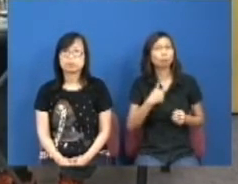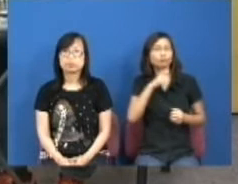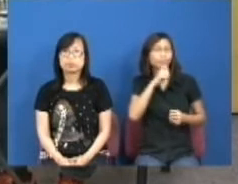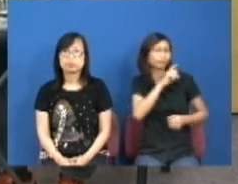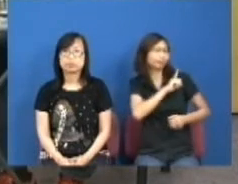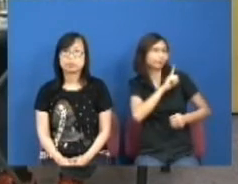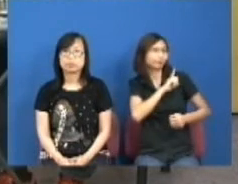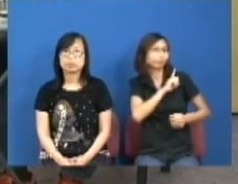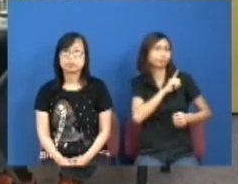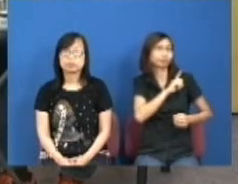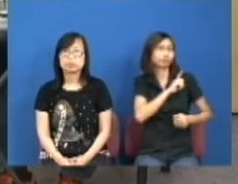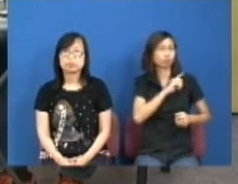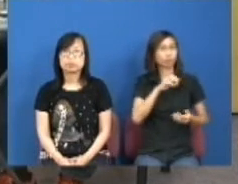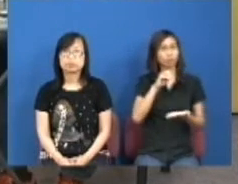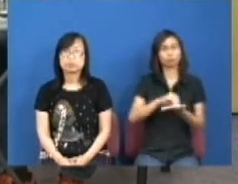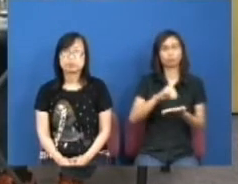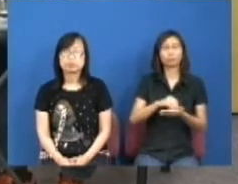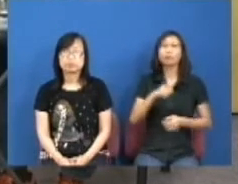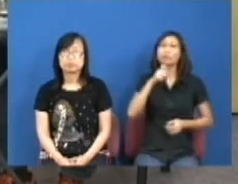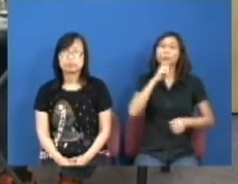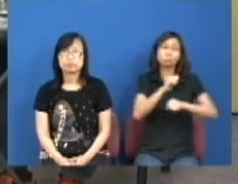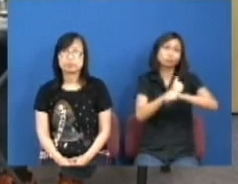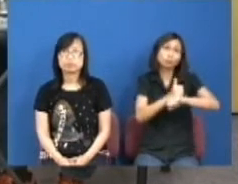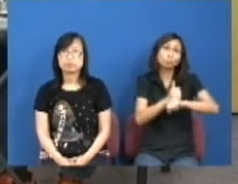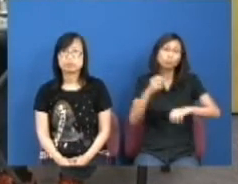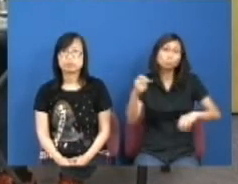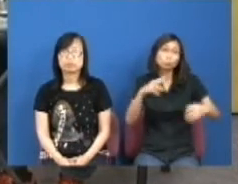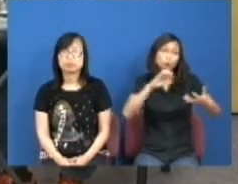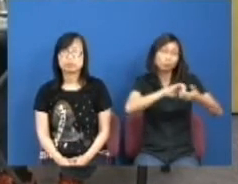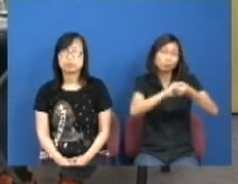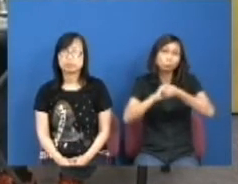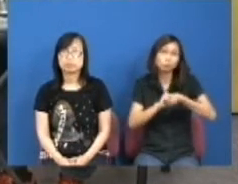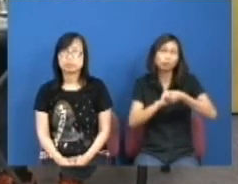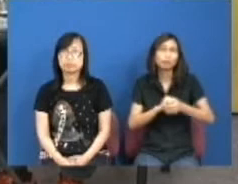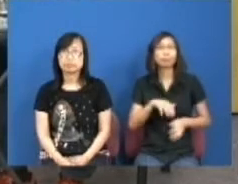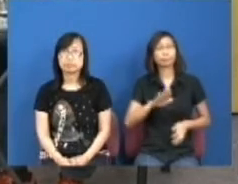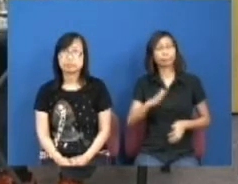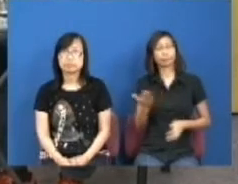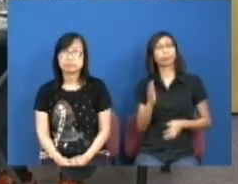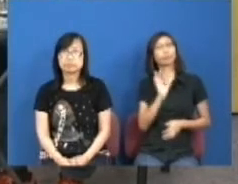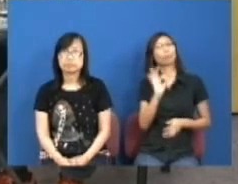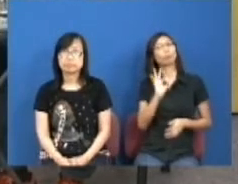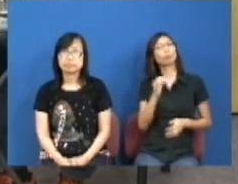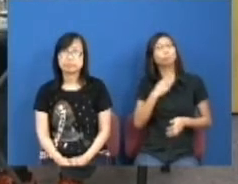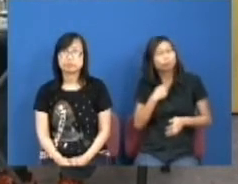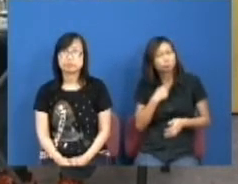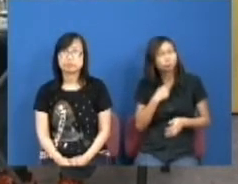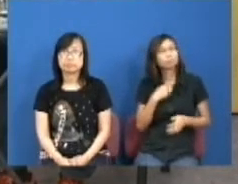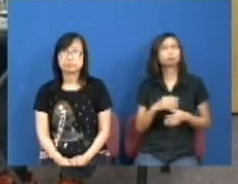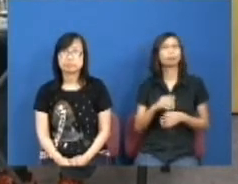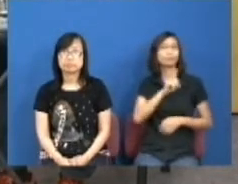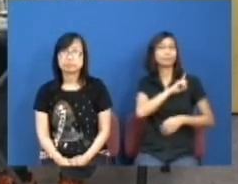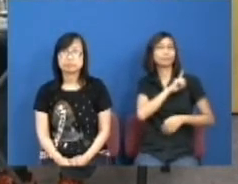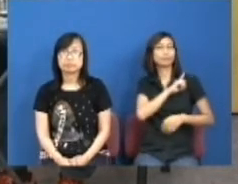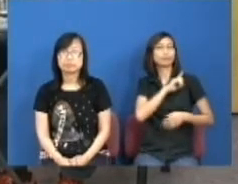場，有機會再合作，但其實沒有需要的話，大家各個顧各。很少見到這些團體本